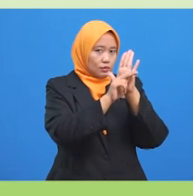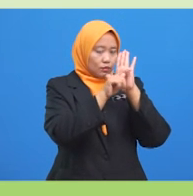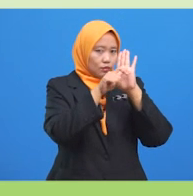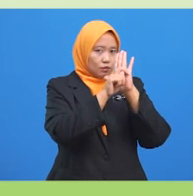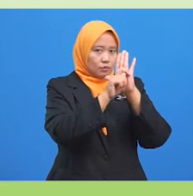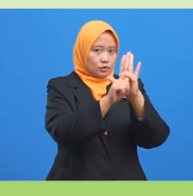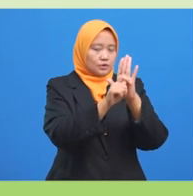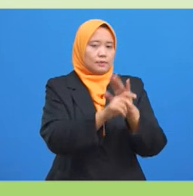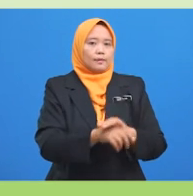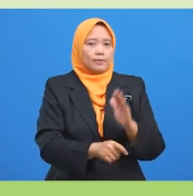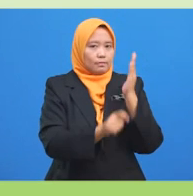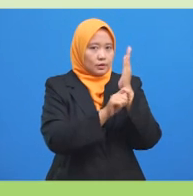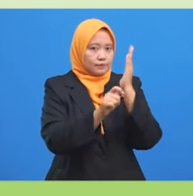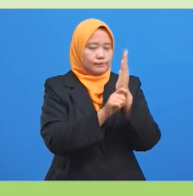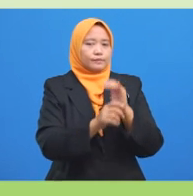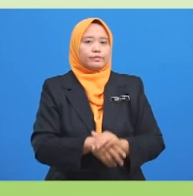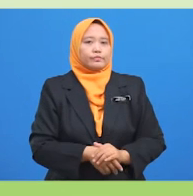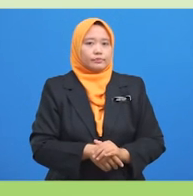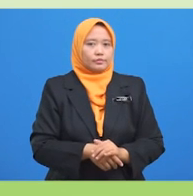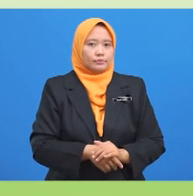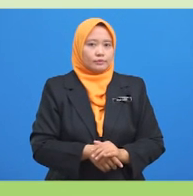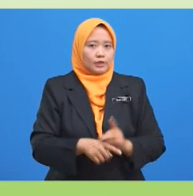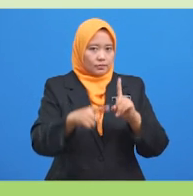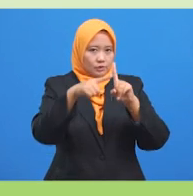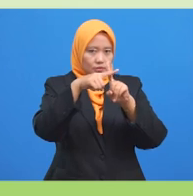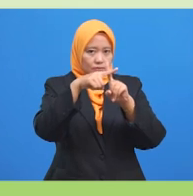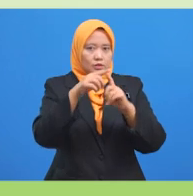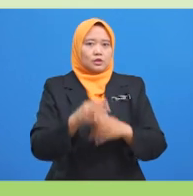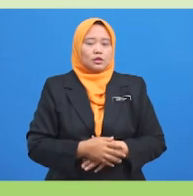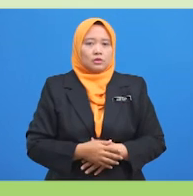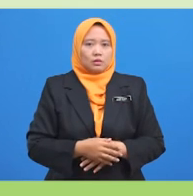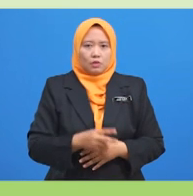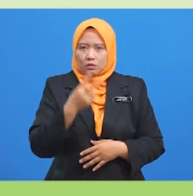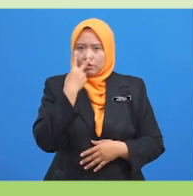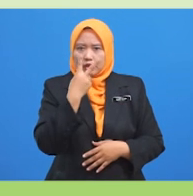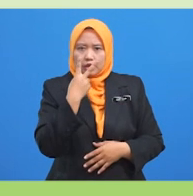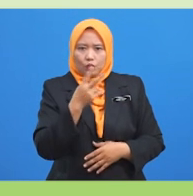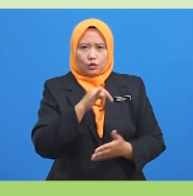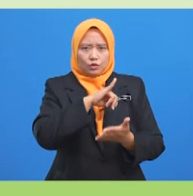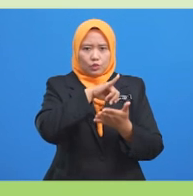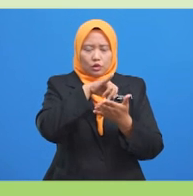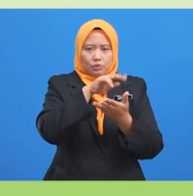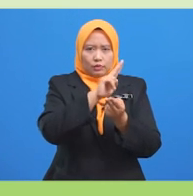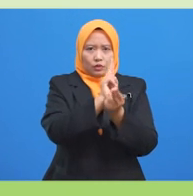Murid-murid boleh perhatikan perubahan jumlah kos dengan perubahan jumlah kos berubah.